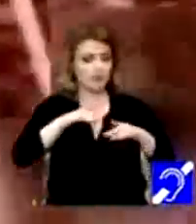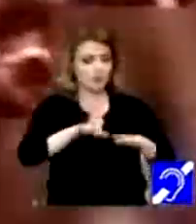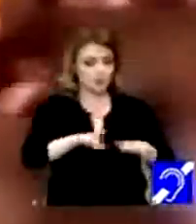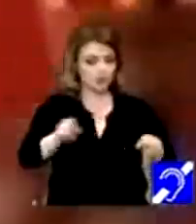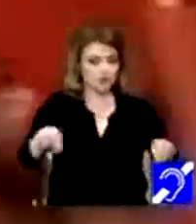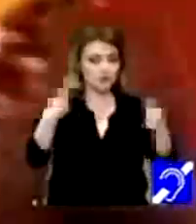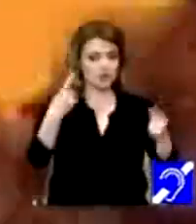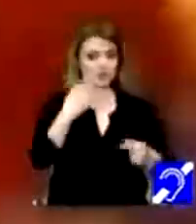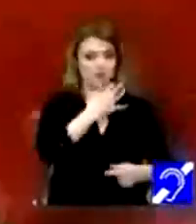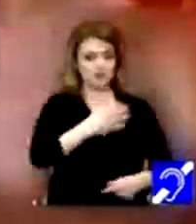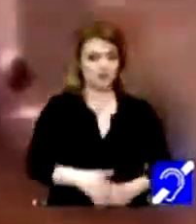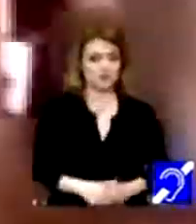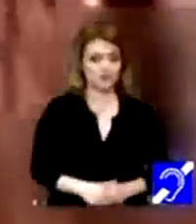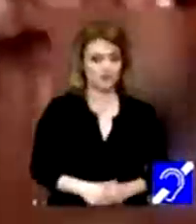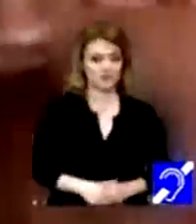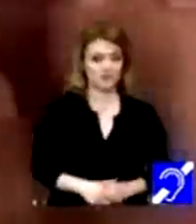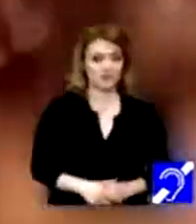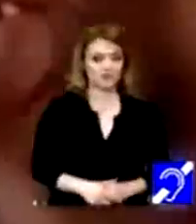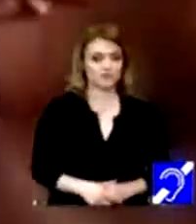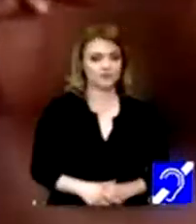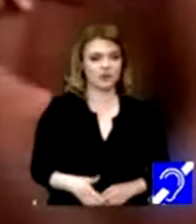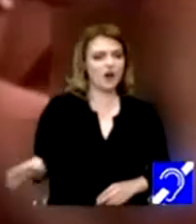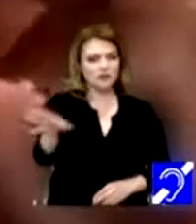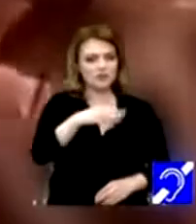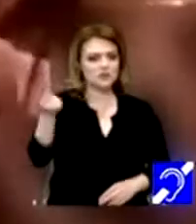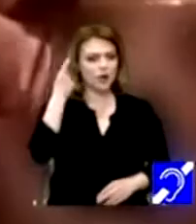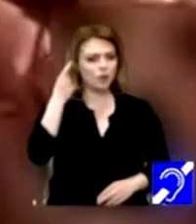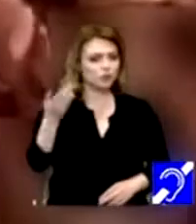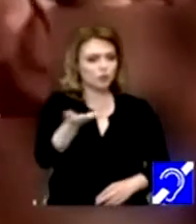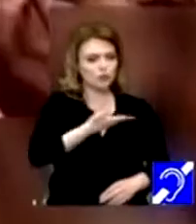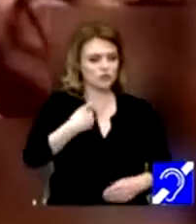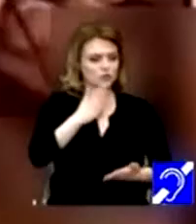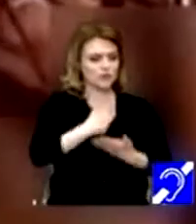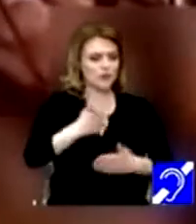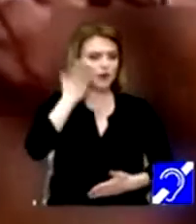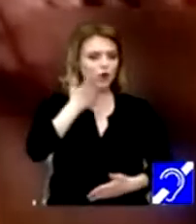Să cântăm cu toții, să ne audă o lume întreagă că suntem români!